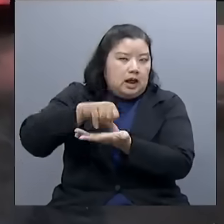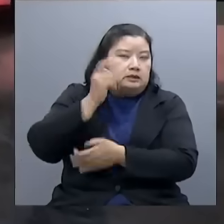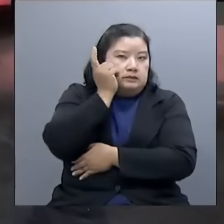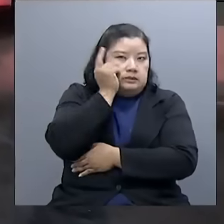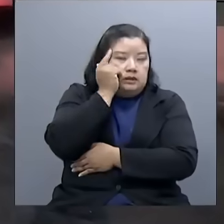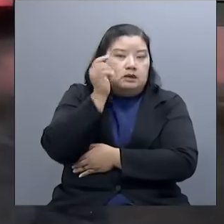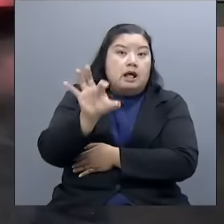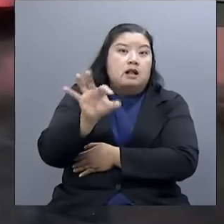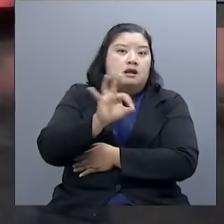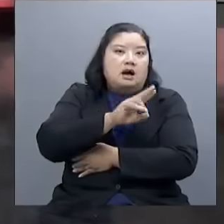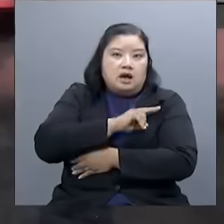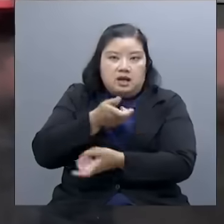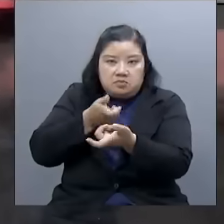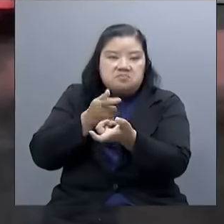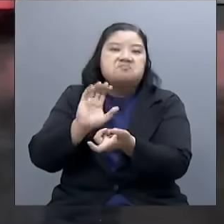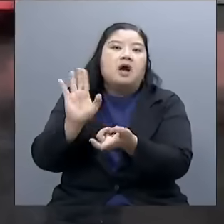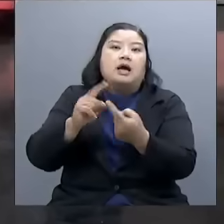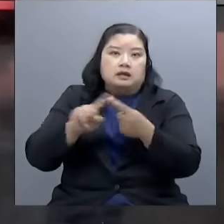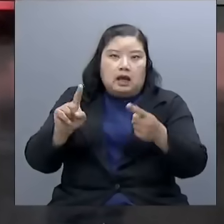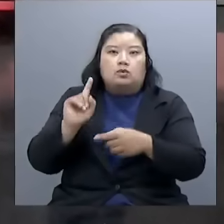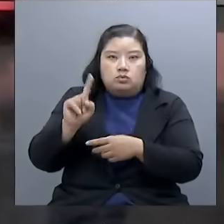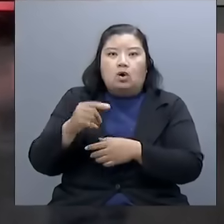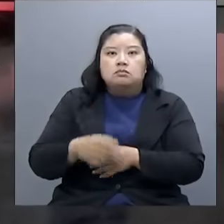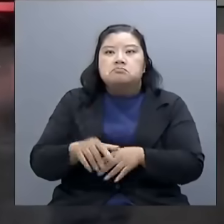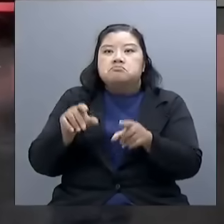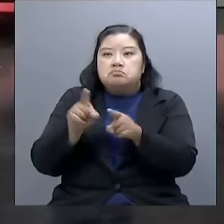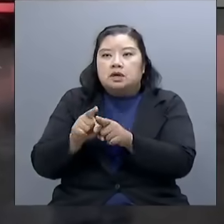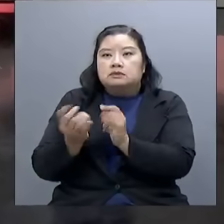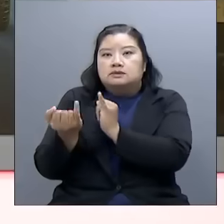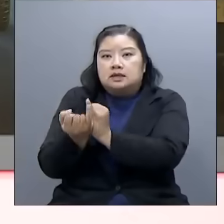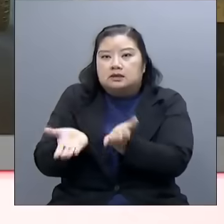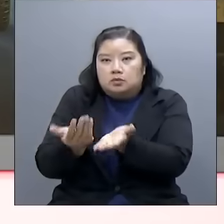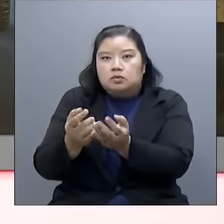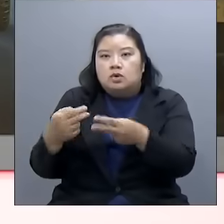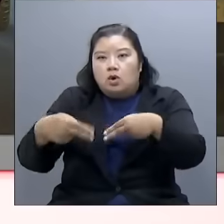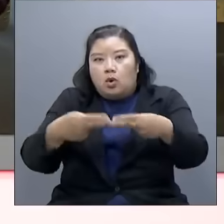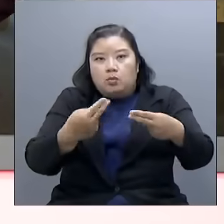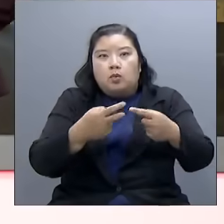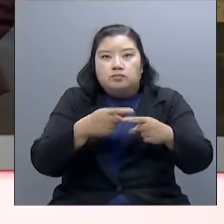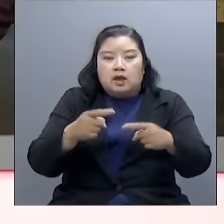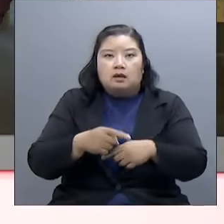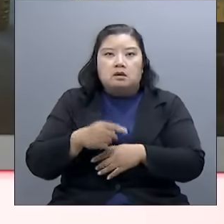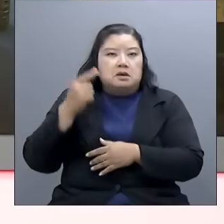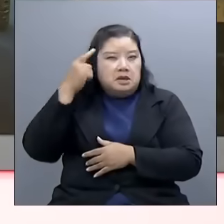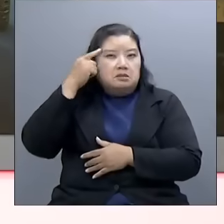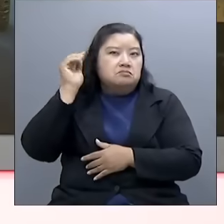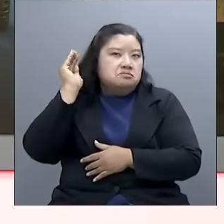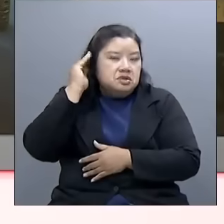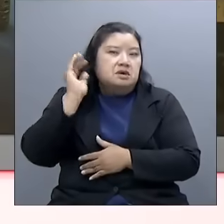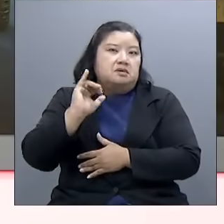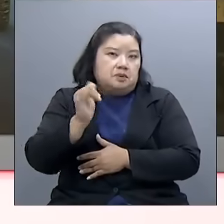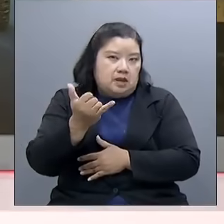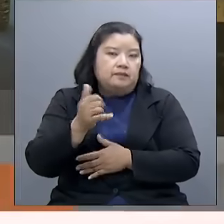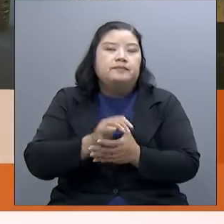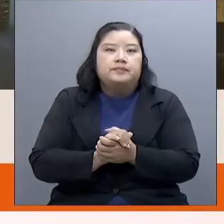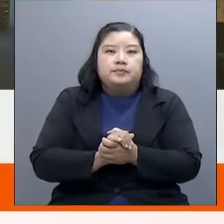มตีเองแต่ว่าอาจจะใช้วิธีการทำสงครามตัวแทนแต่นั่นไม่ได้หมายความว่าเราจะสามารถเบาใจได้ค่ะนับตั้งแต่ฮามาส